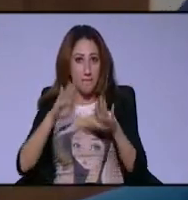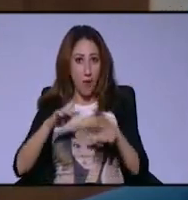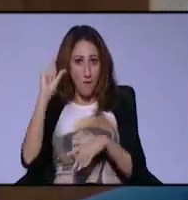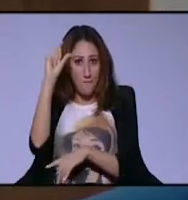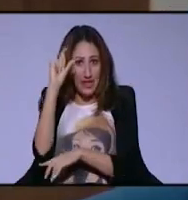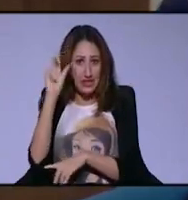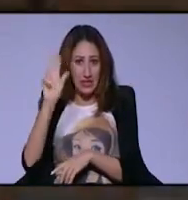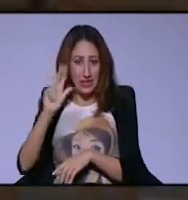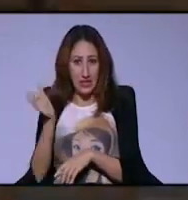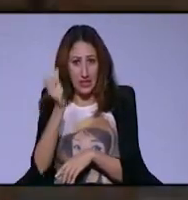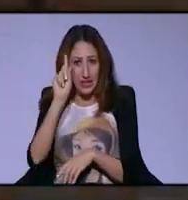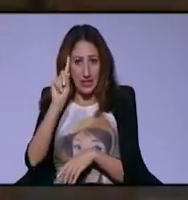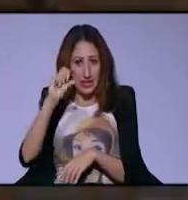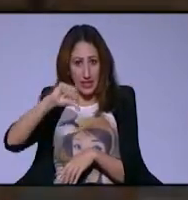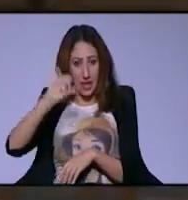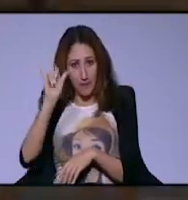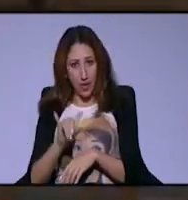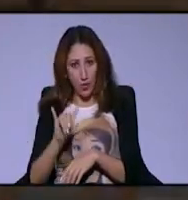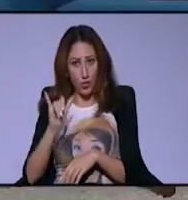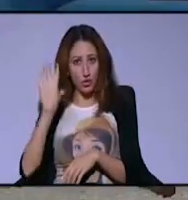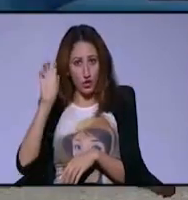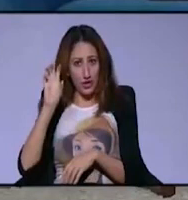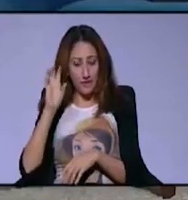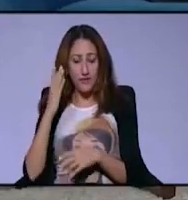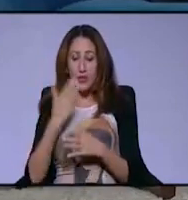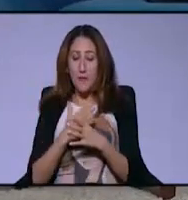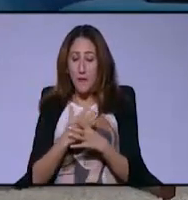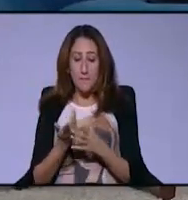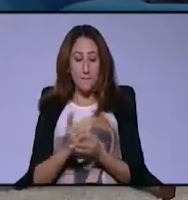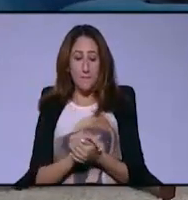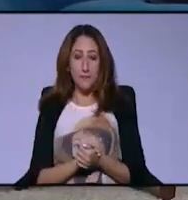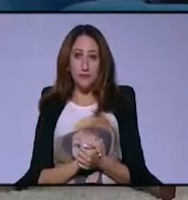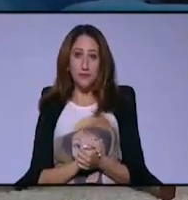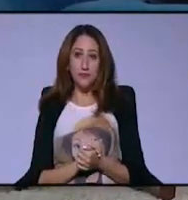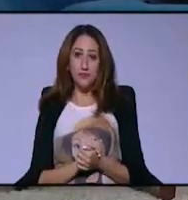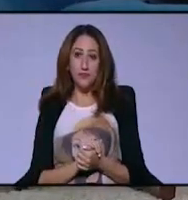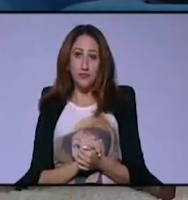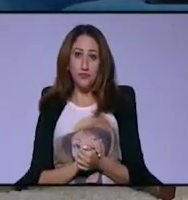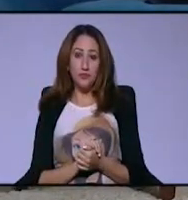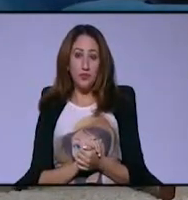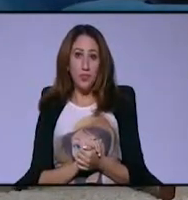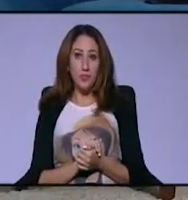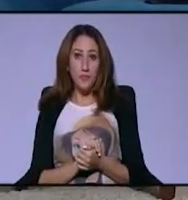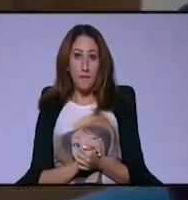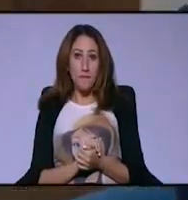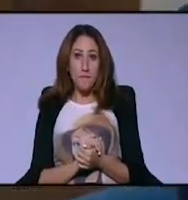طبعا صعب جدا في انك تاخده في طيارة في المدينة المنورة، وهو نازل